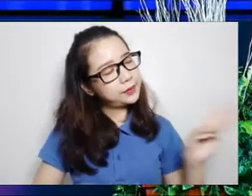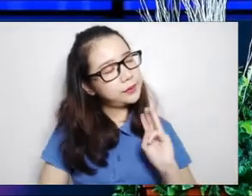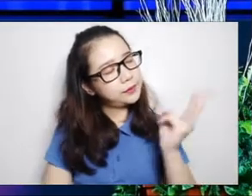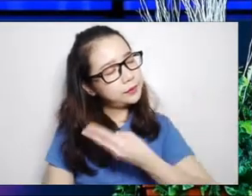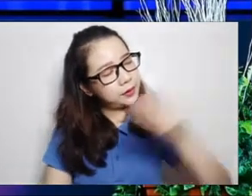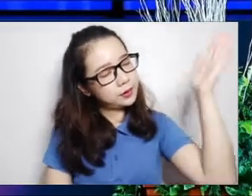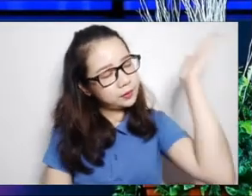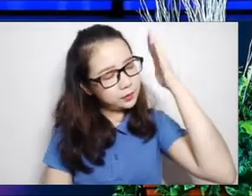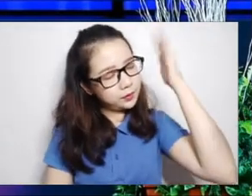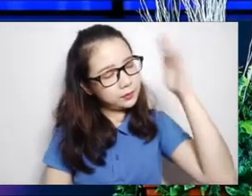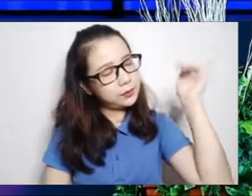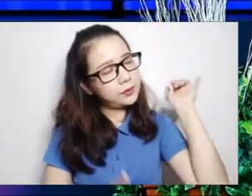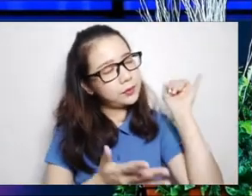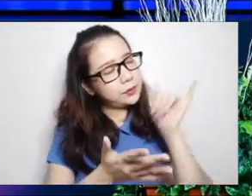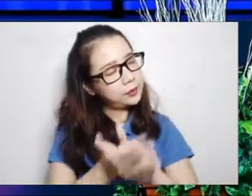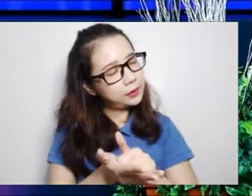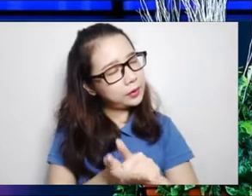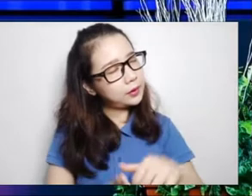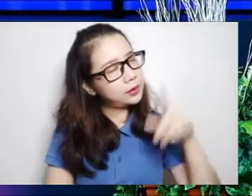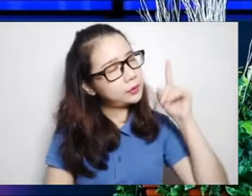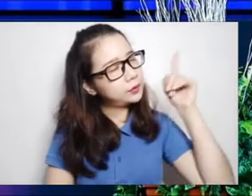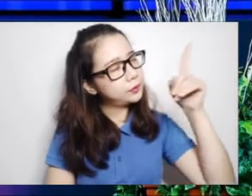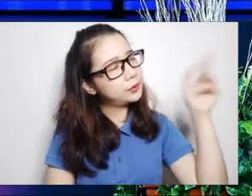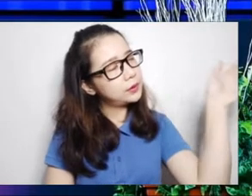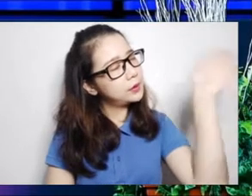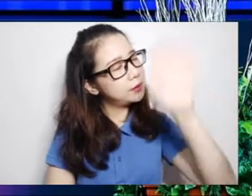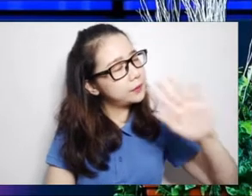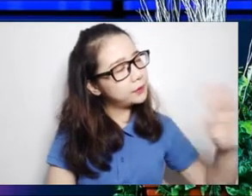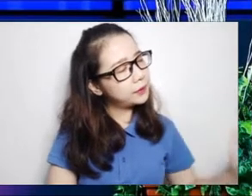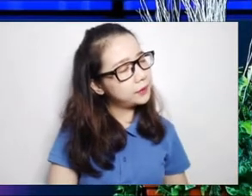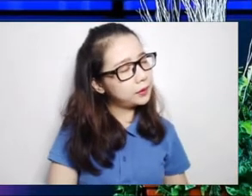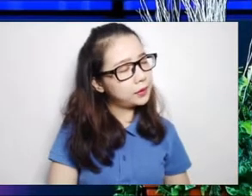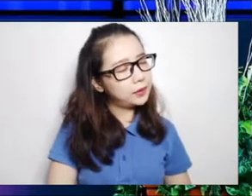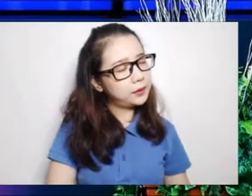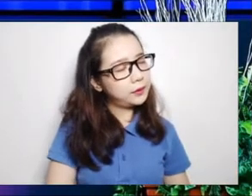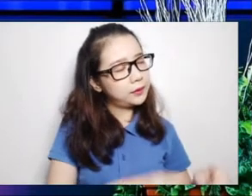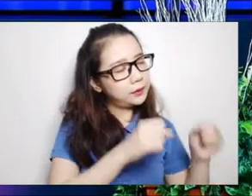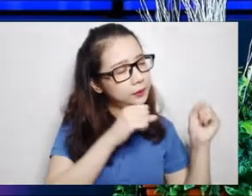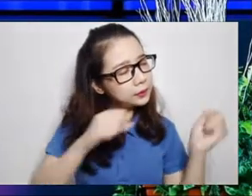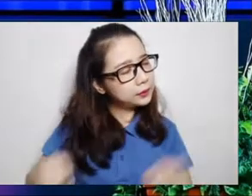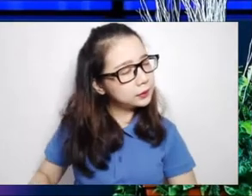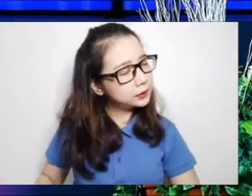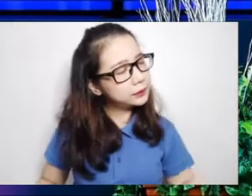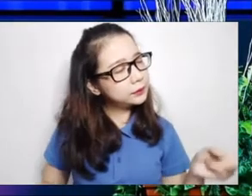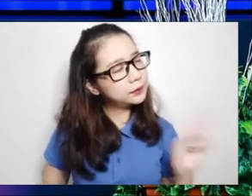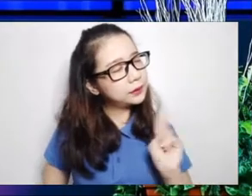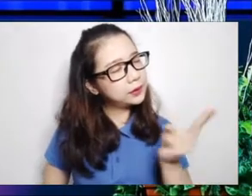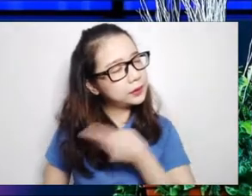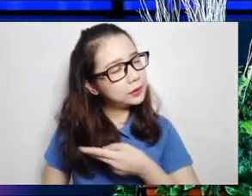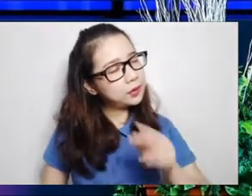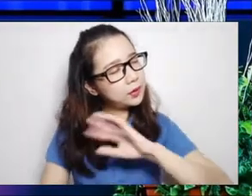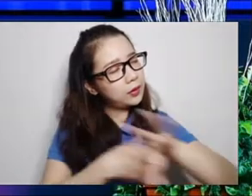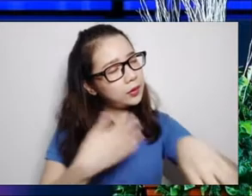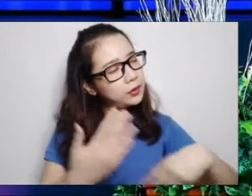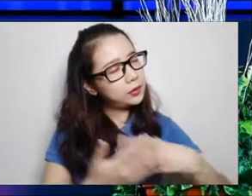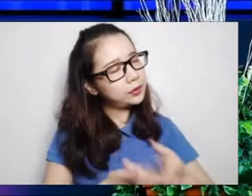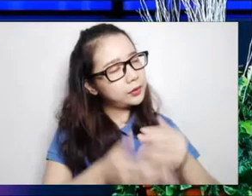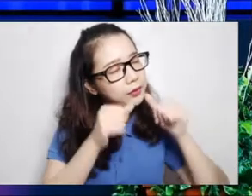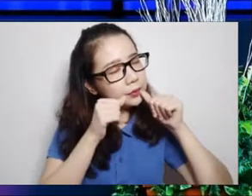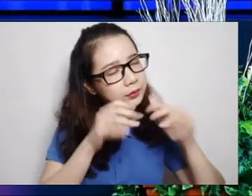Katiwala ang aming mga buhay. Alam namin kailanman ay hindi mo kami pababayaan. I pray,